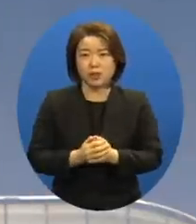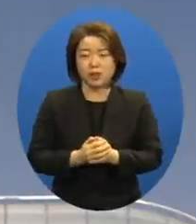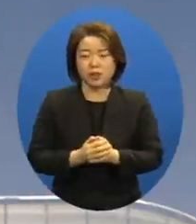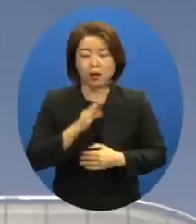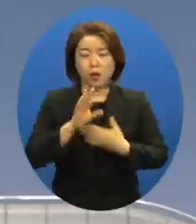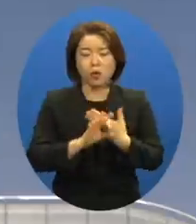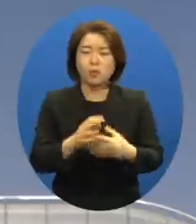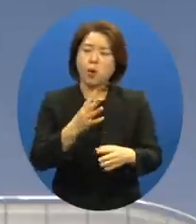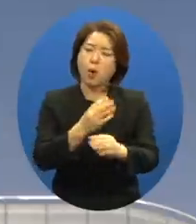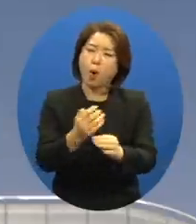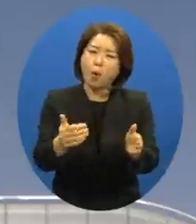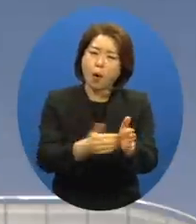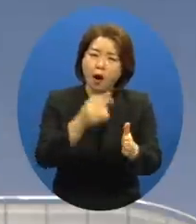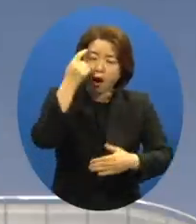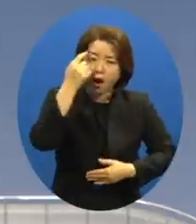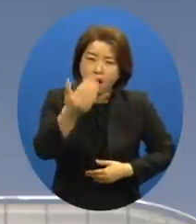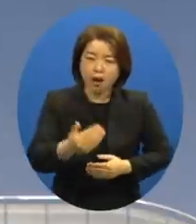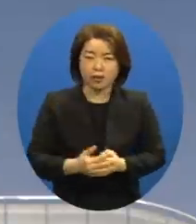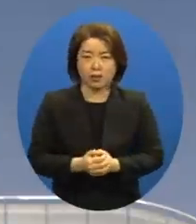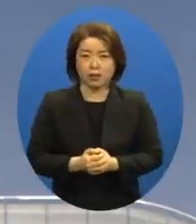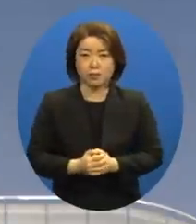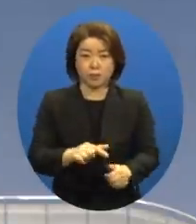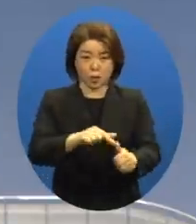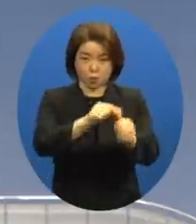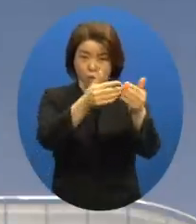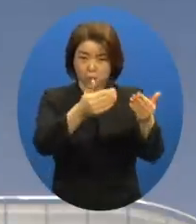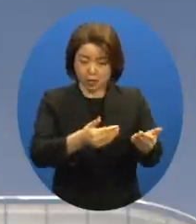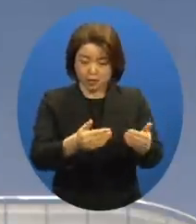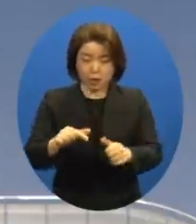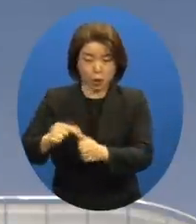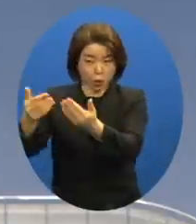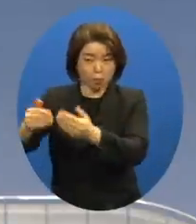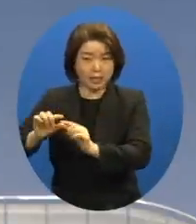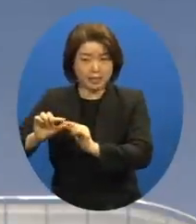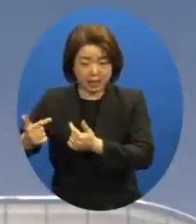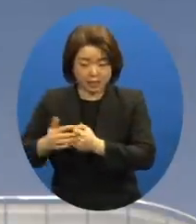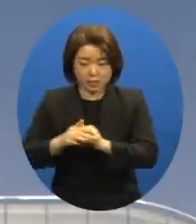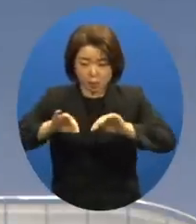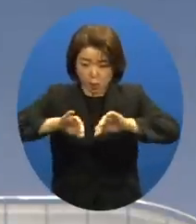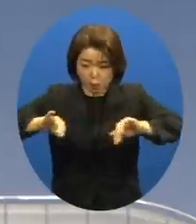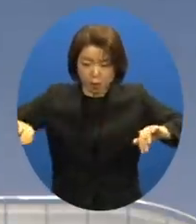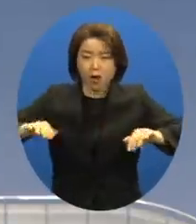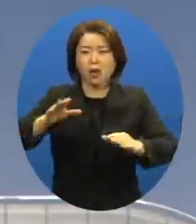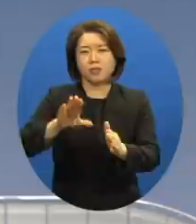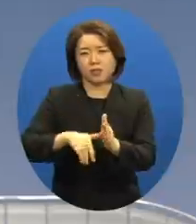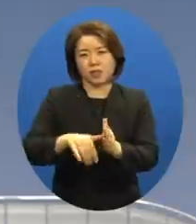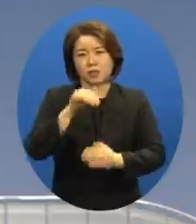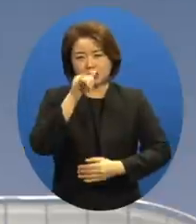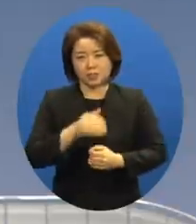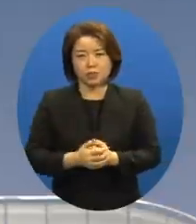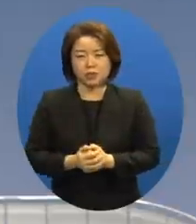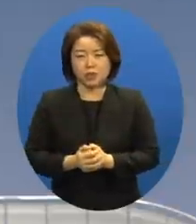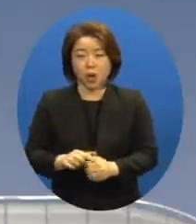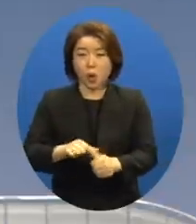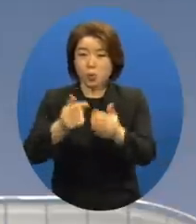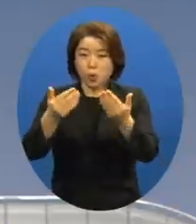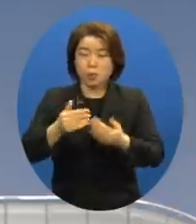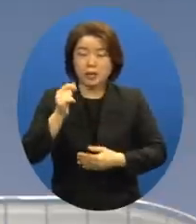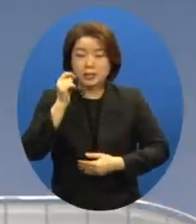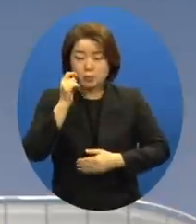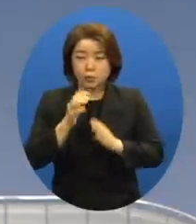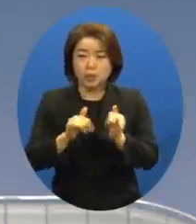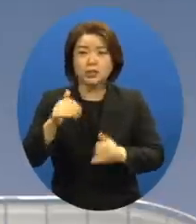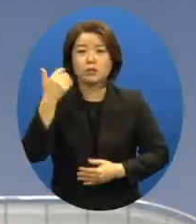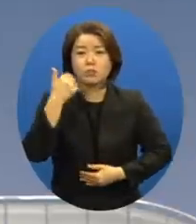오는 겁니까 구원받을 자와 구원 못 받을 자가 분명히 갈라질 때 입니다 구원 복받을 자들은 어떤